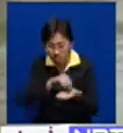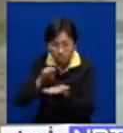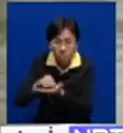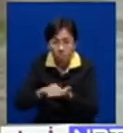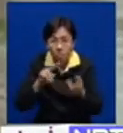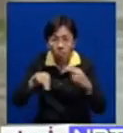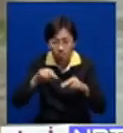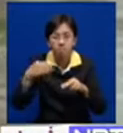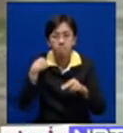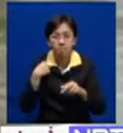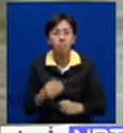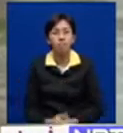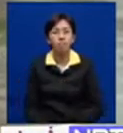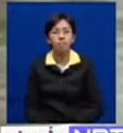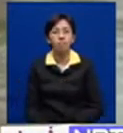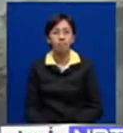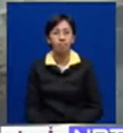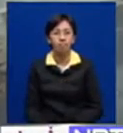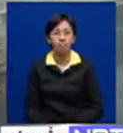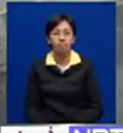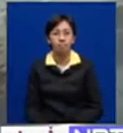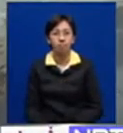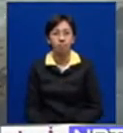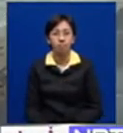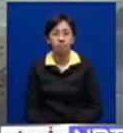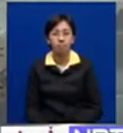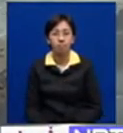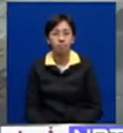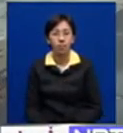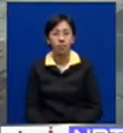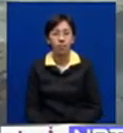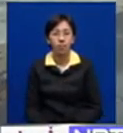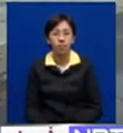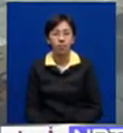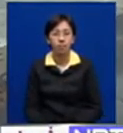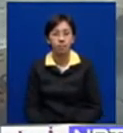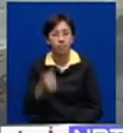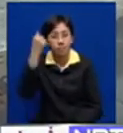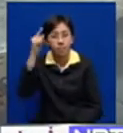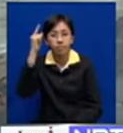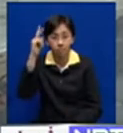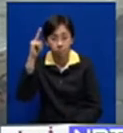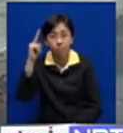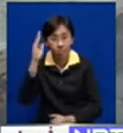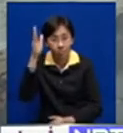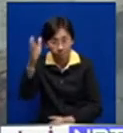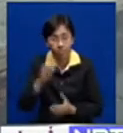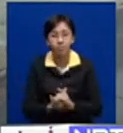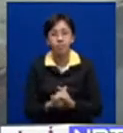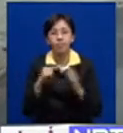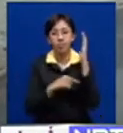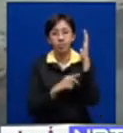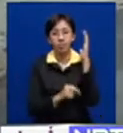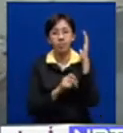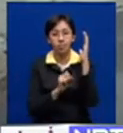จอีกจำนวนหนึ่งอย่างไรก็ตามนะคะในช่วง1-2วันนี้นะคะทางพื้นที่จังหวัด